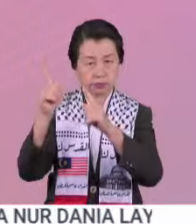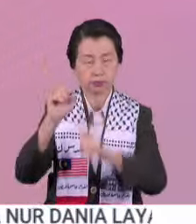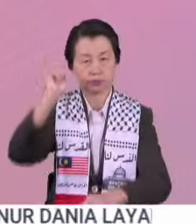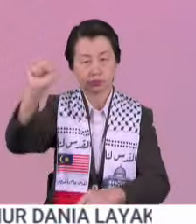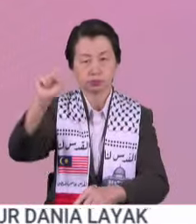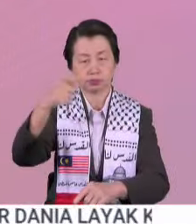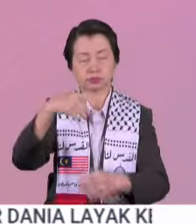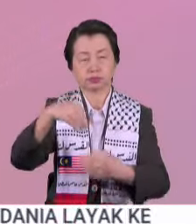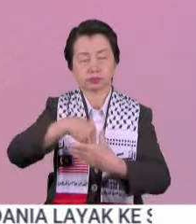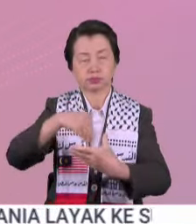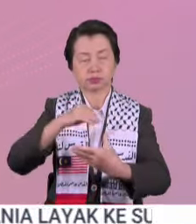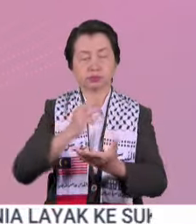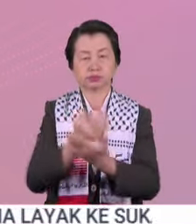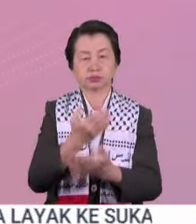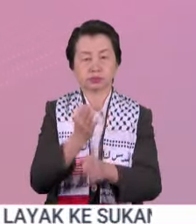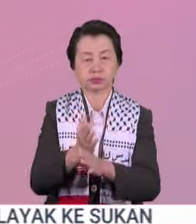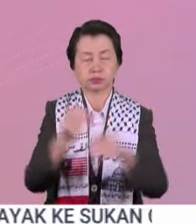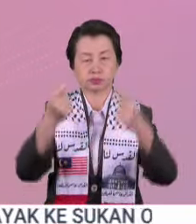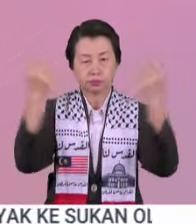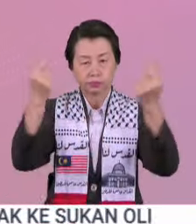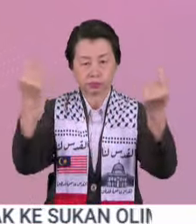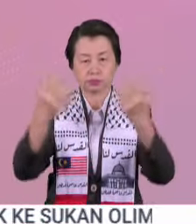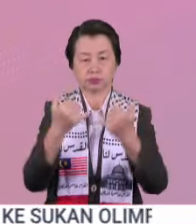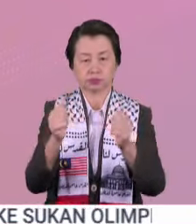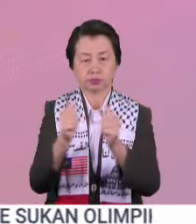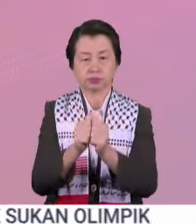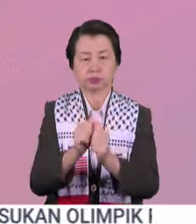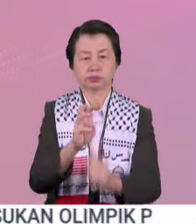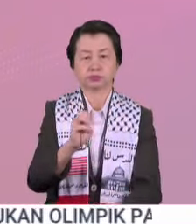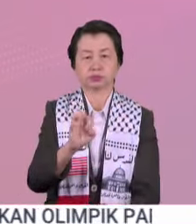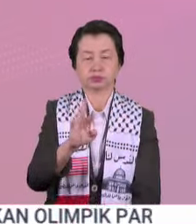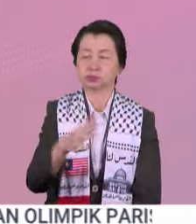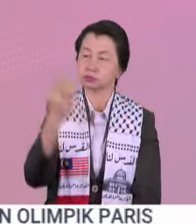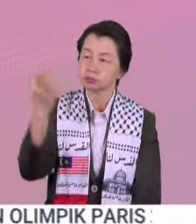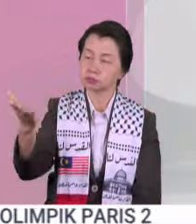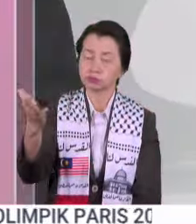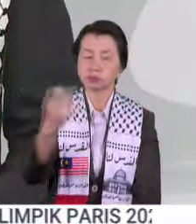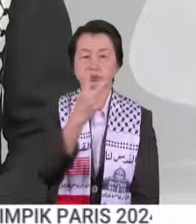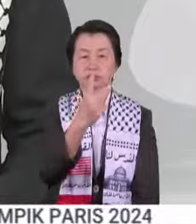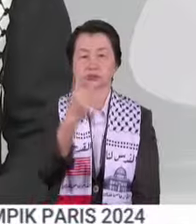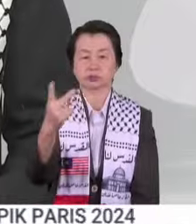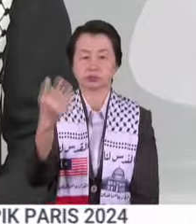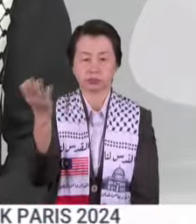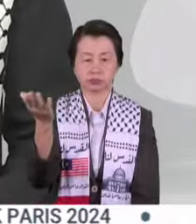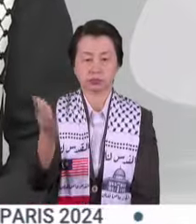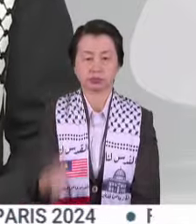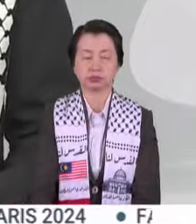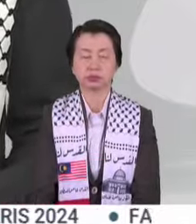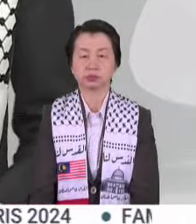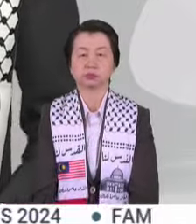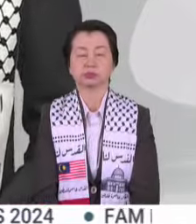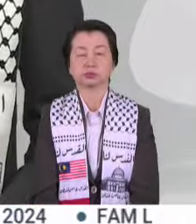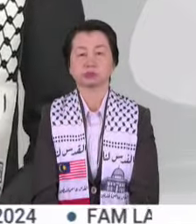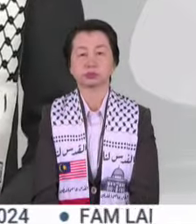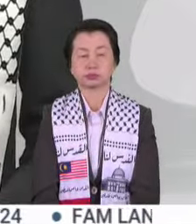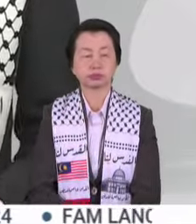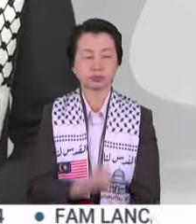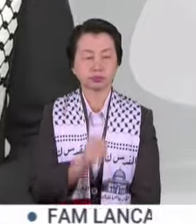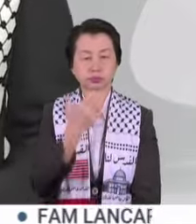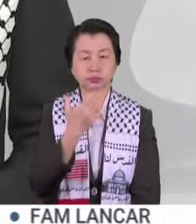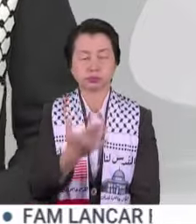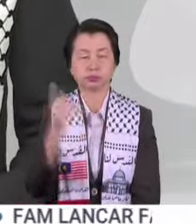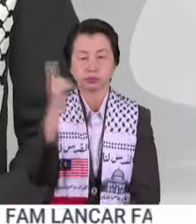dalam bentuk karnival jadi untuk laporannya langsung bersama Mohammad shahizam Awang di Kota Kinabalu silakan Shah baik